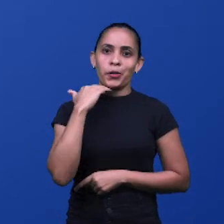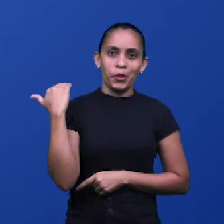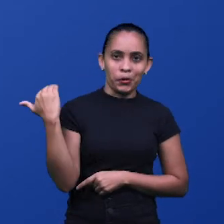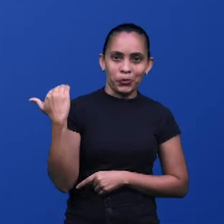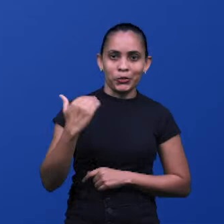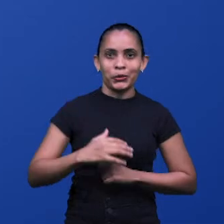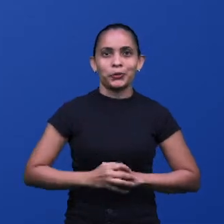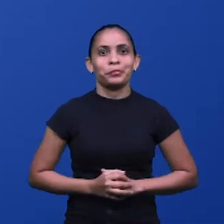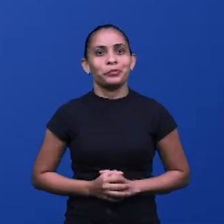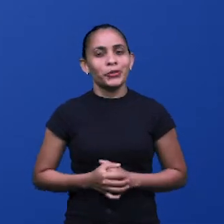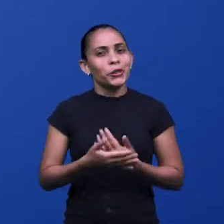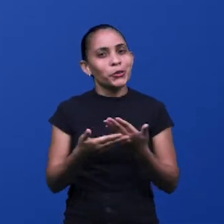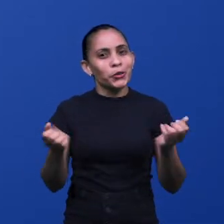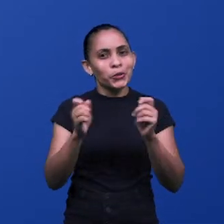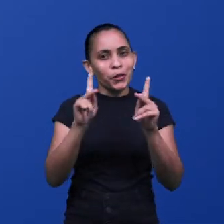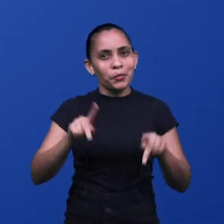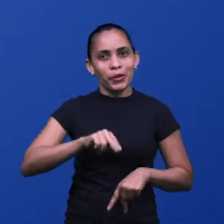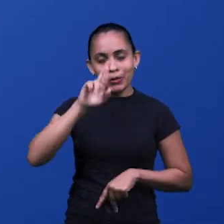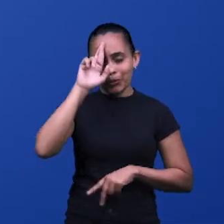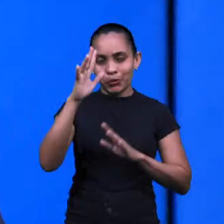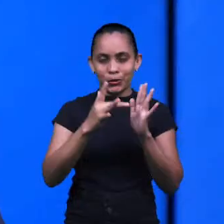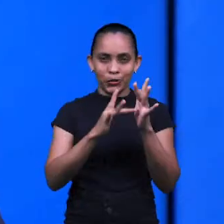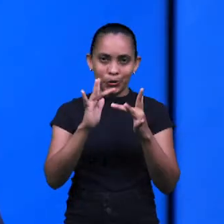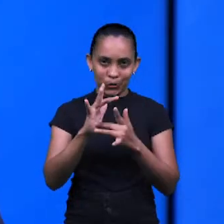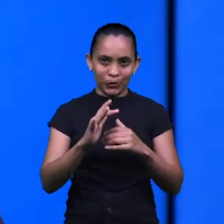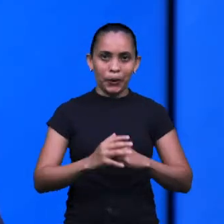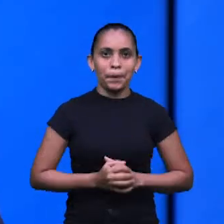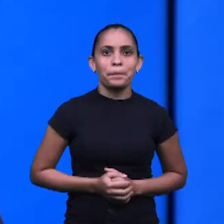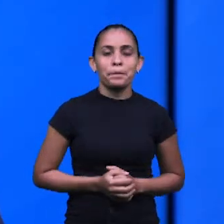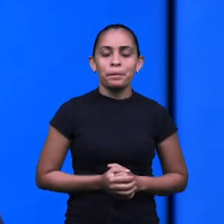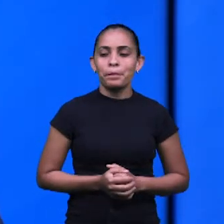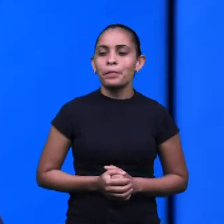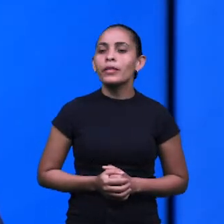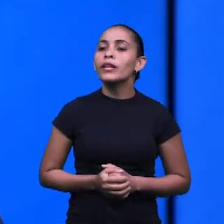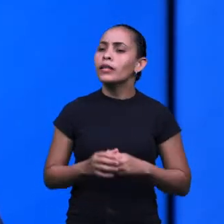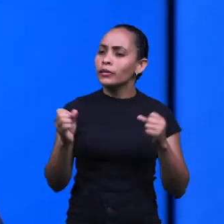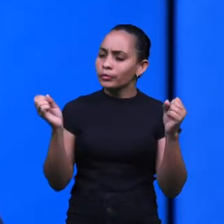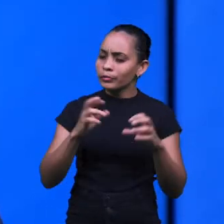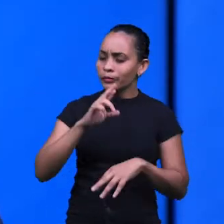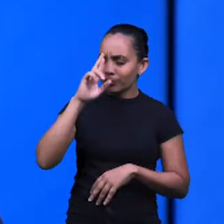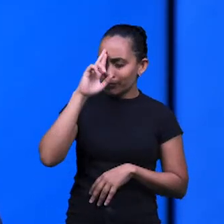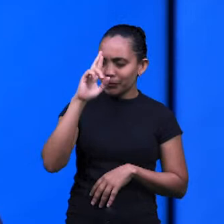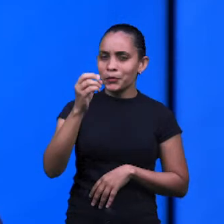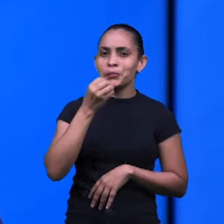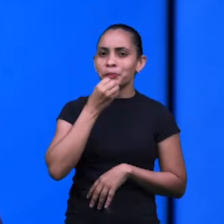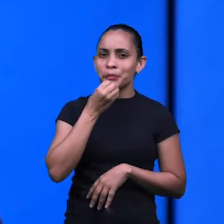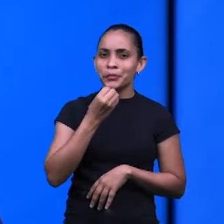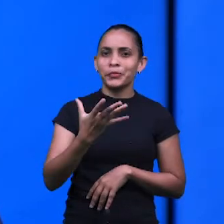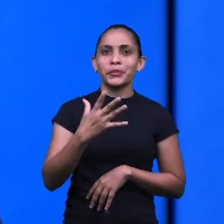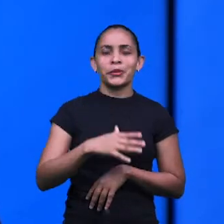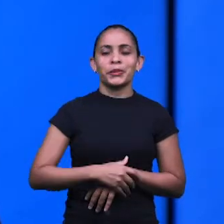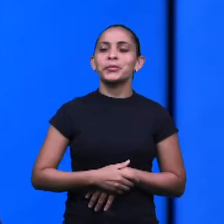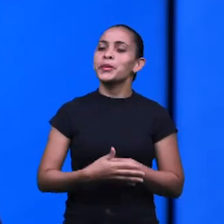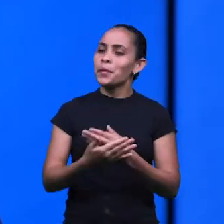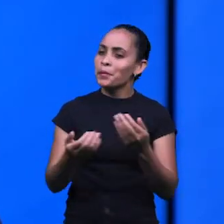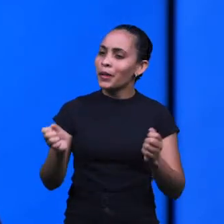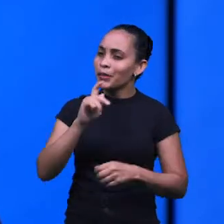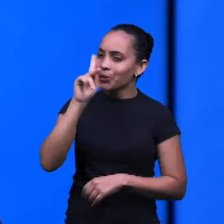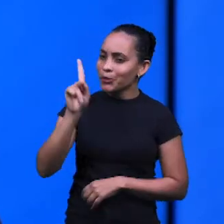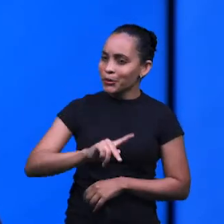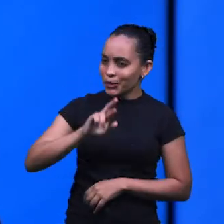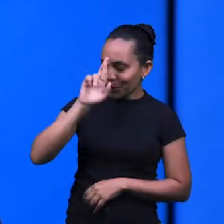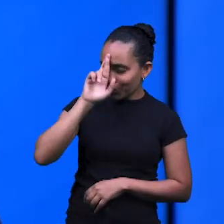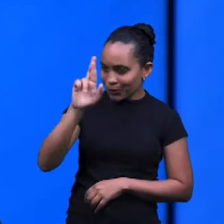la morte. La pace del Signore Gesù. Amém, Eloíne. Louvado seja o Senhor. Que maravilha, né? A paz do Senhor Jesus para